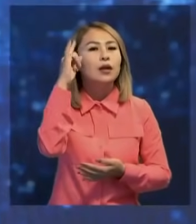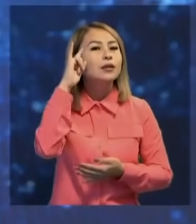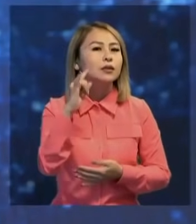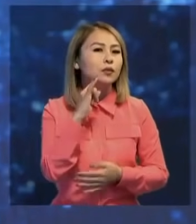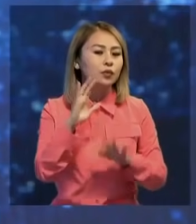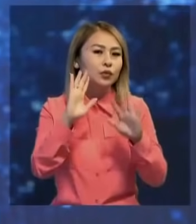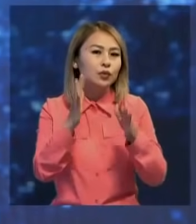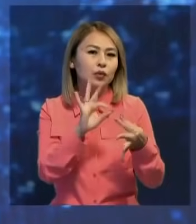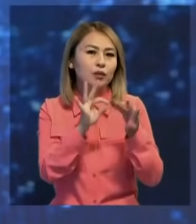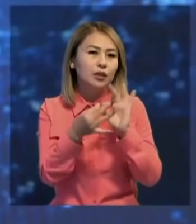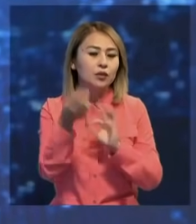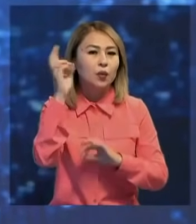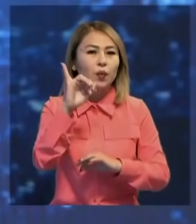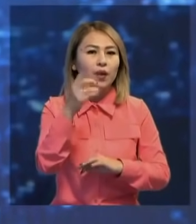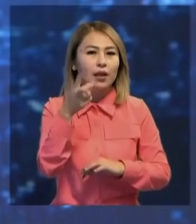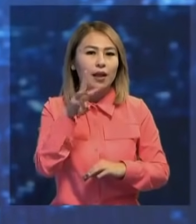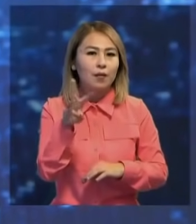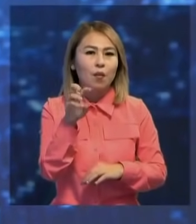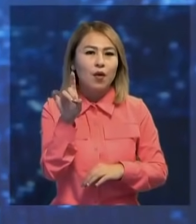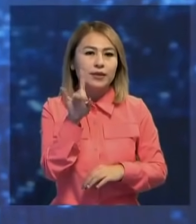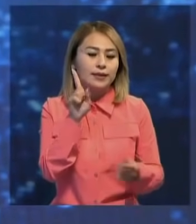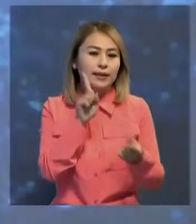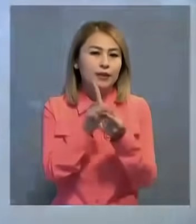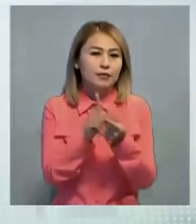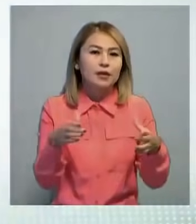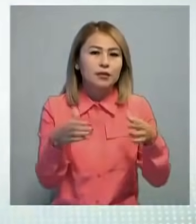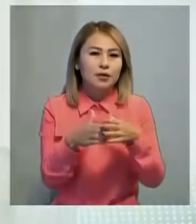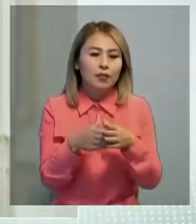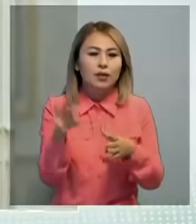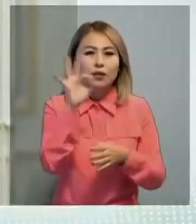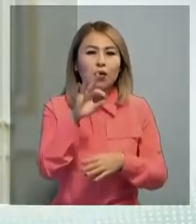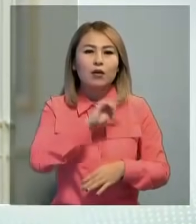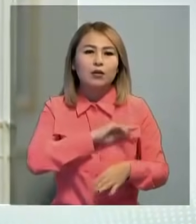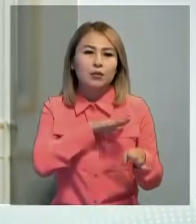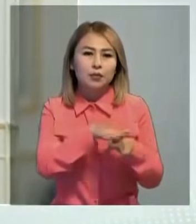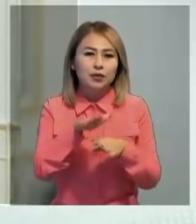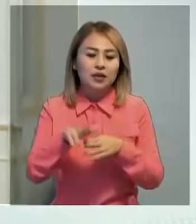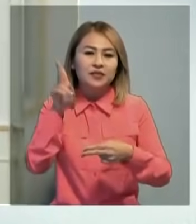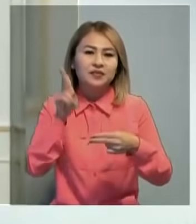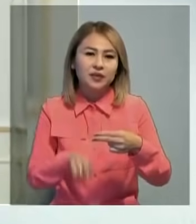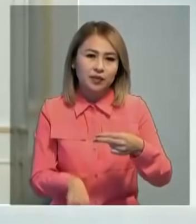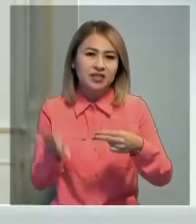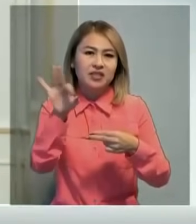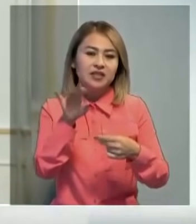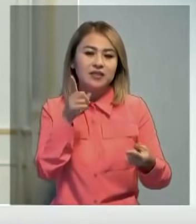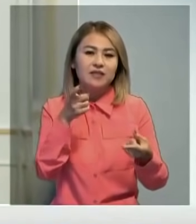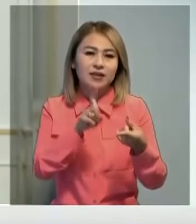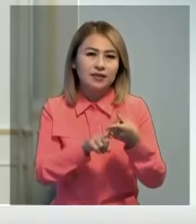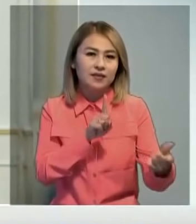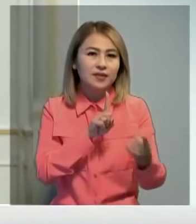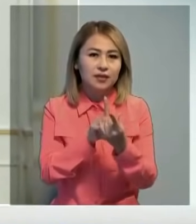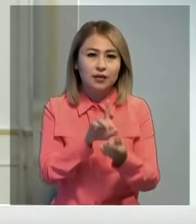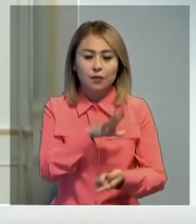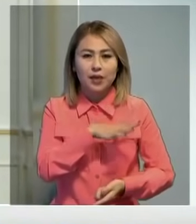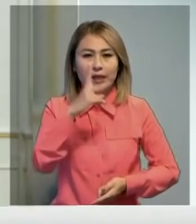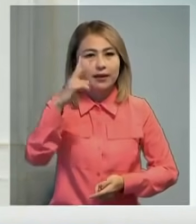АҚШ-тың Қазақстандағы төтенше және өкілетті елшісі Уильям Моузерді еліміздегі дипломатиялық миссиясының аяқталуына байланысты қабылдады.